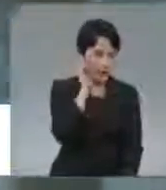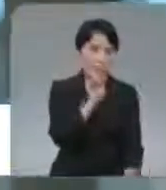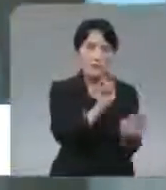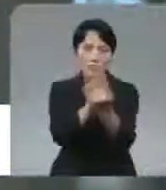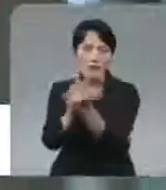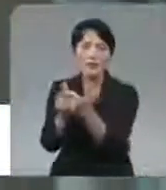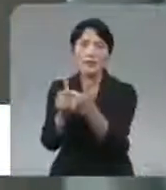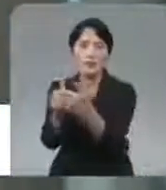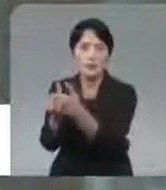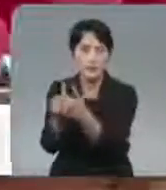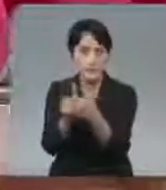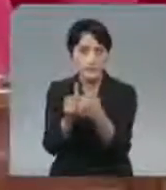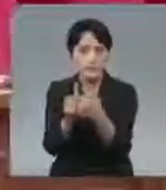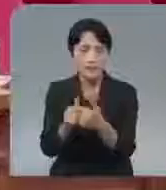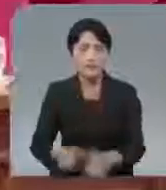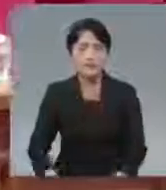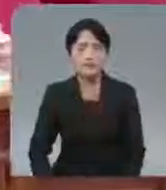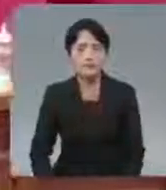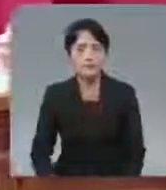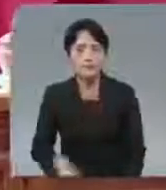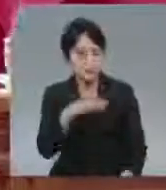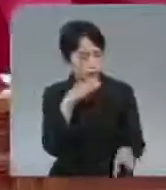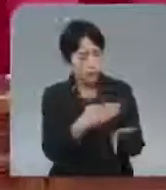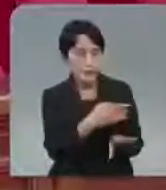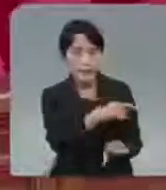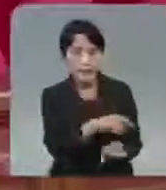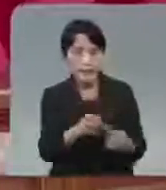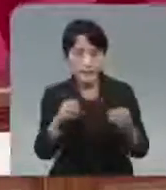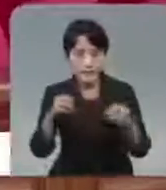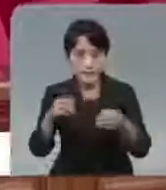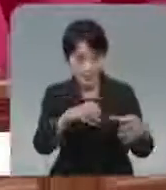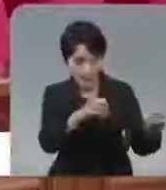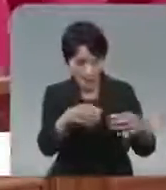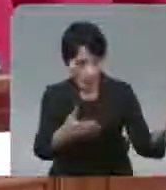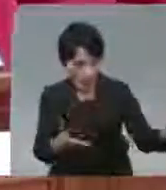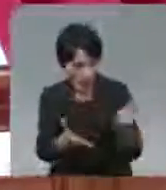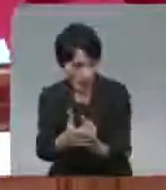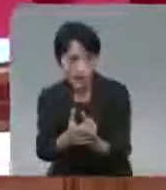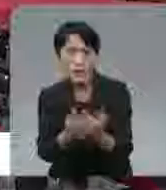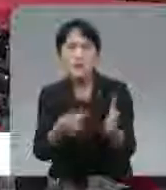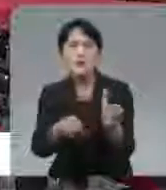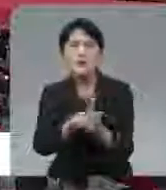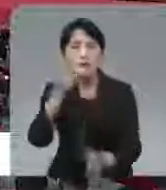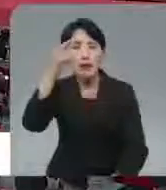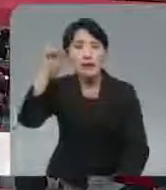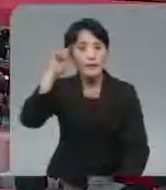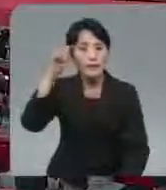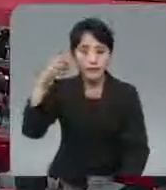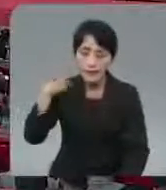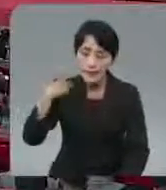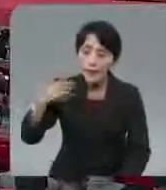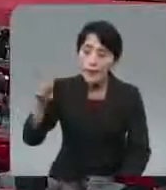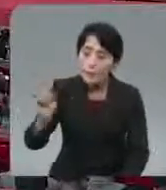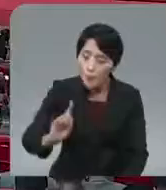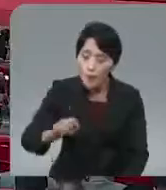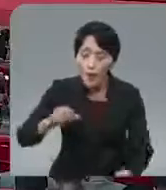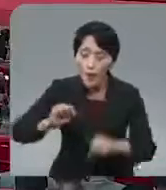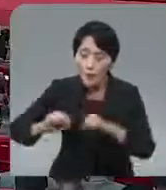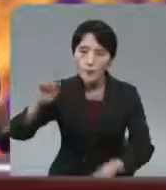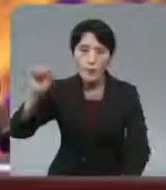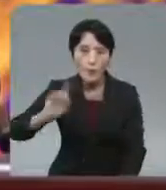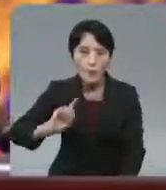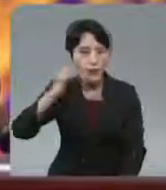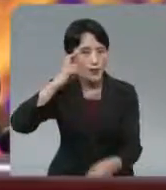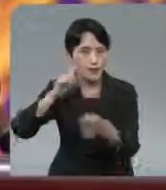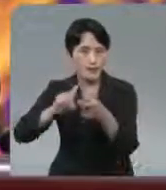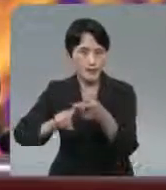ba bên quan chức Mỹ Nga và hàng nha sẽ lần lượt nhóm họp vào ngày 23 tháng 8 vào ngày 24 tháng 8 thảo luận về vai